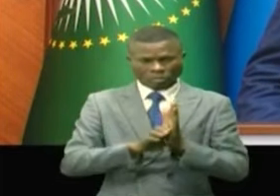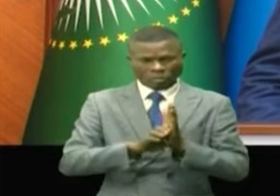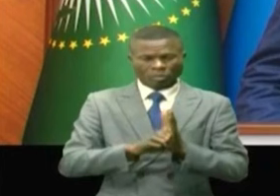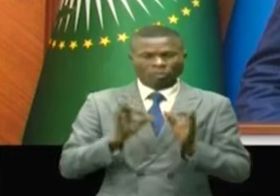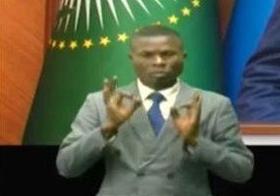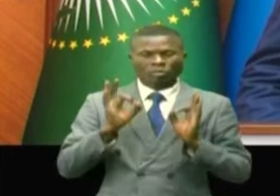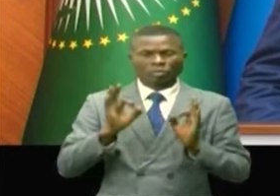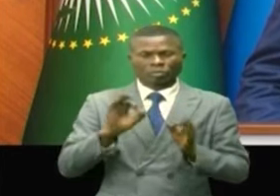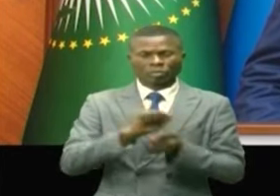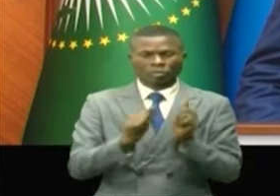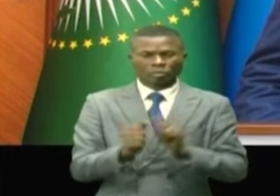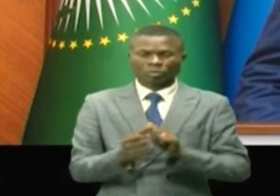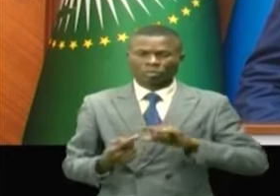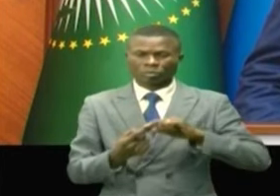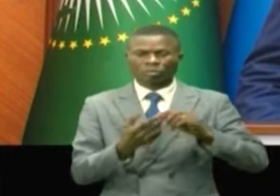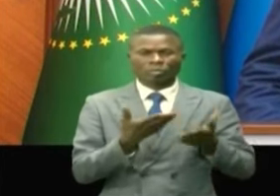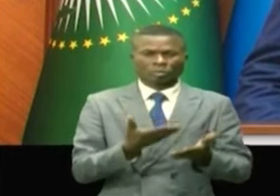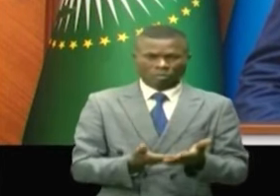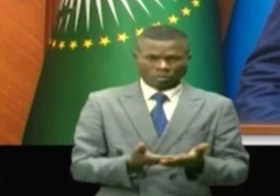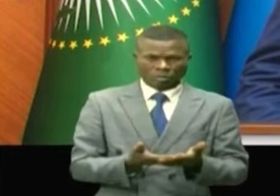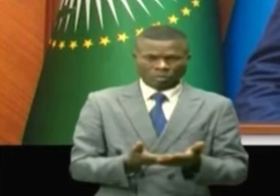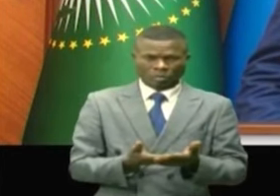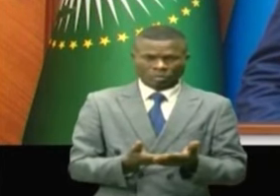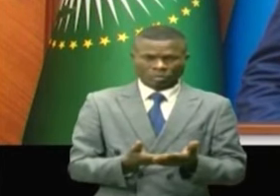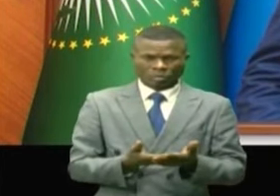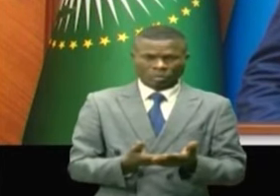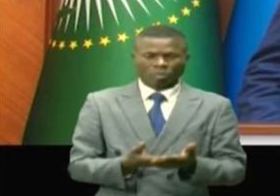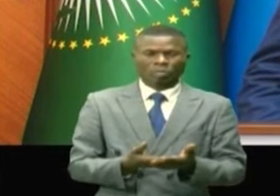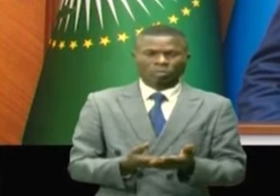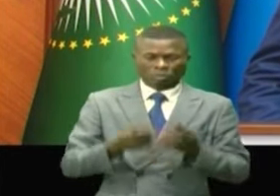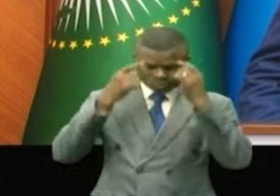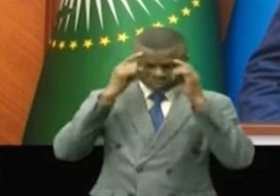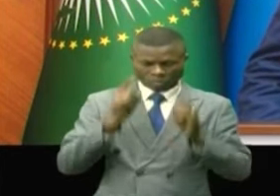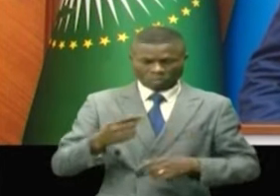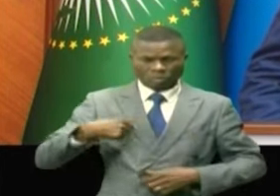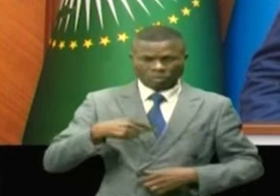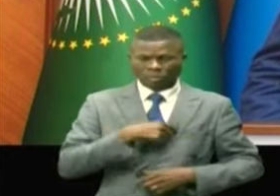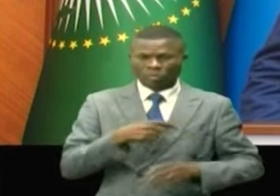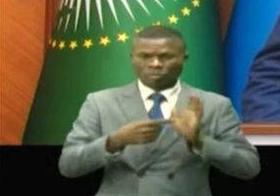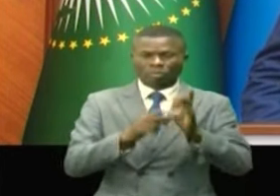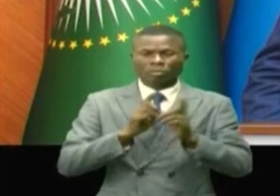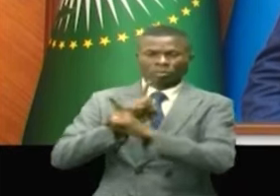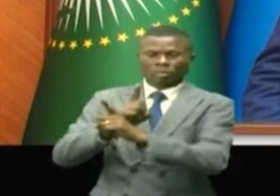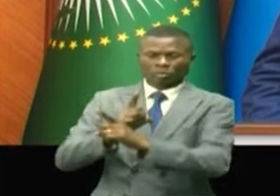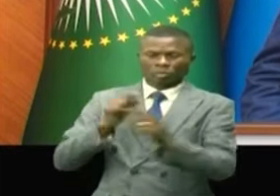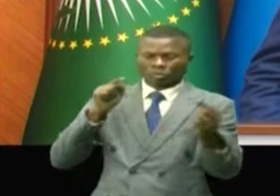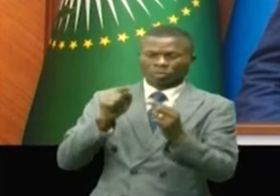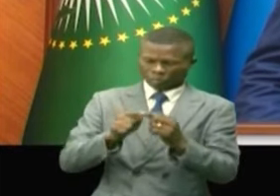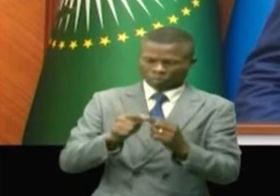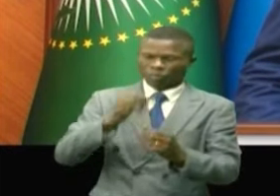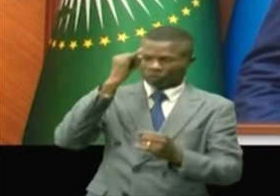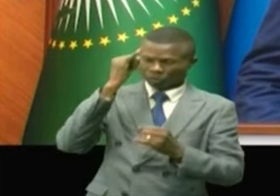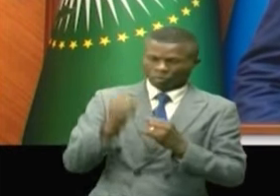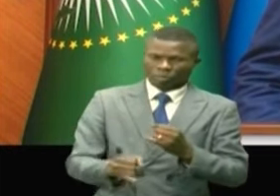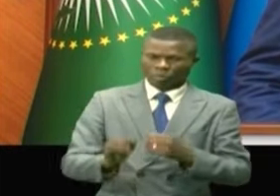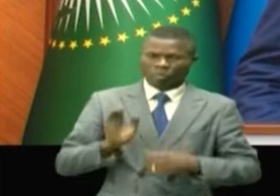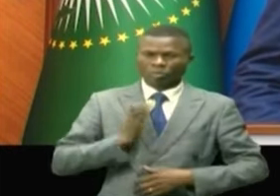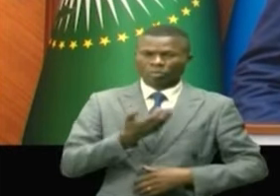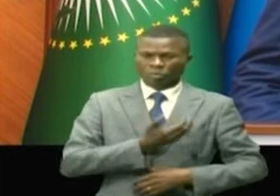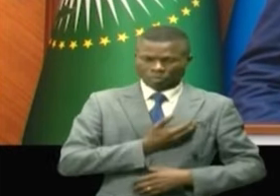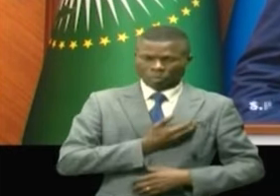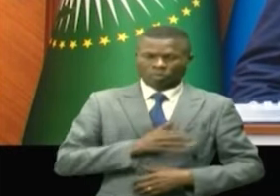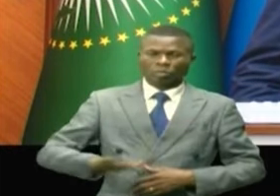situations d'exception elle marque notre détermination à défendre jusqu'à la dernière énergie notre